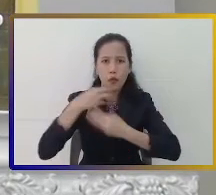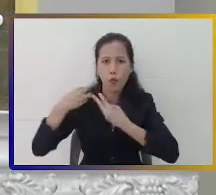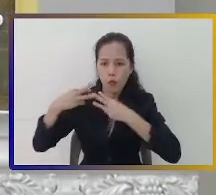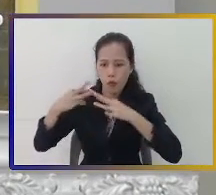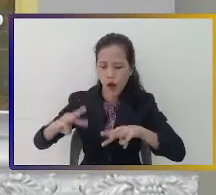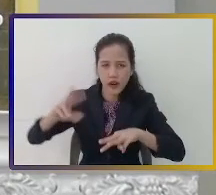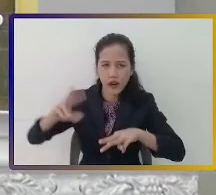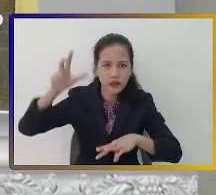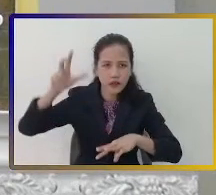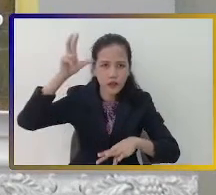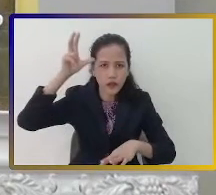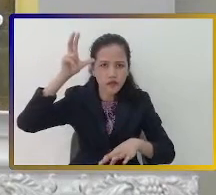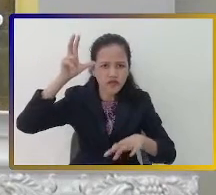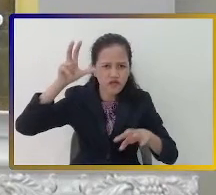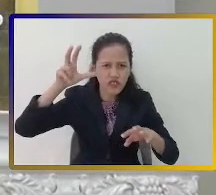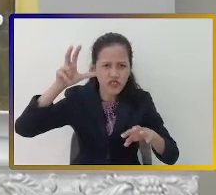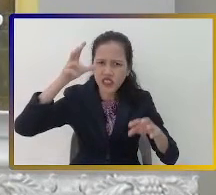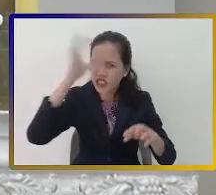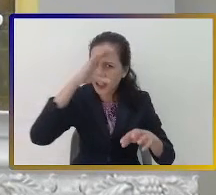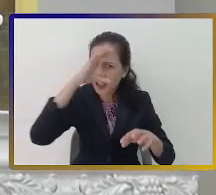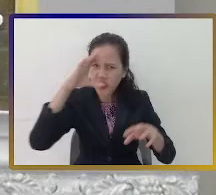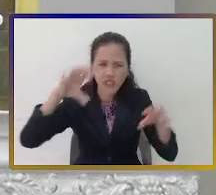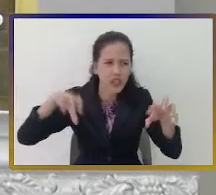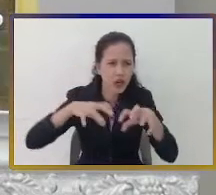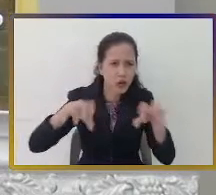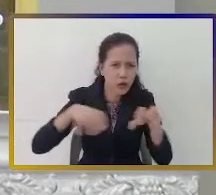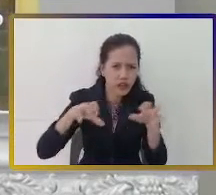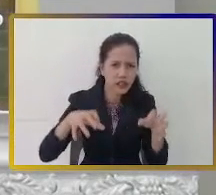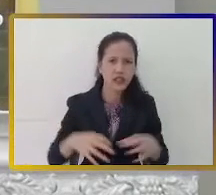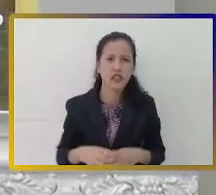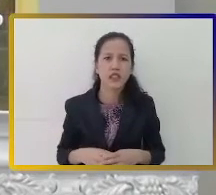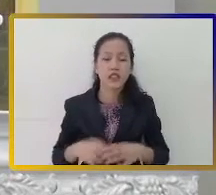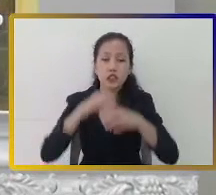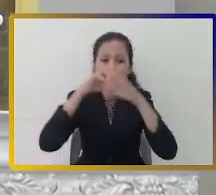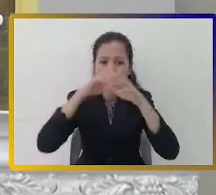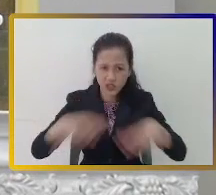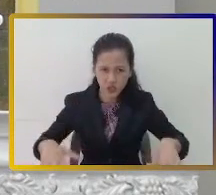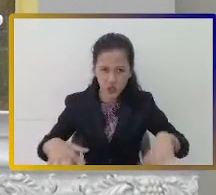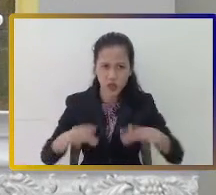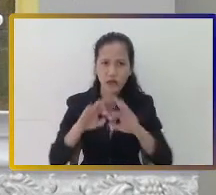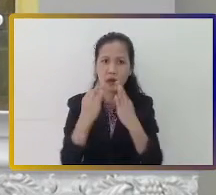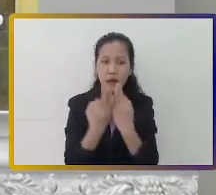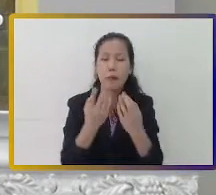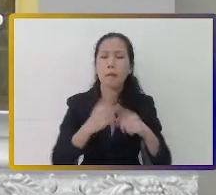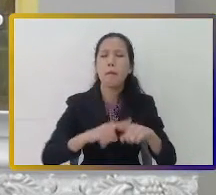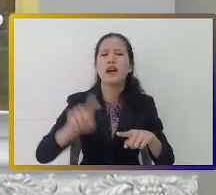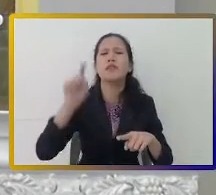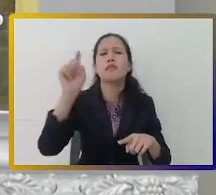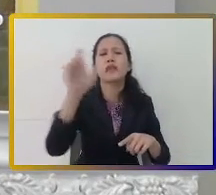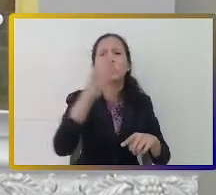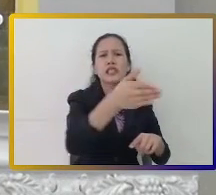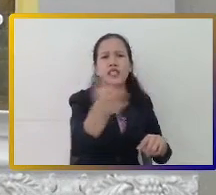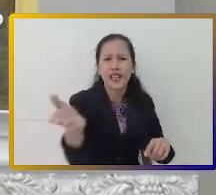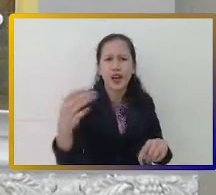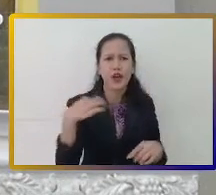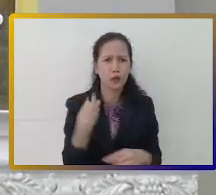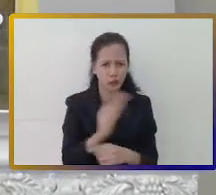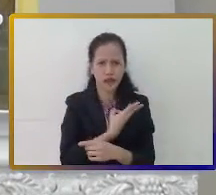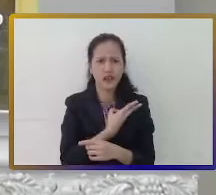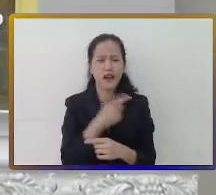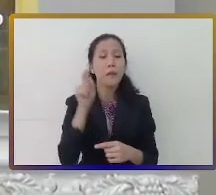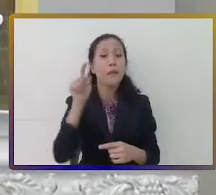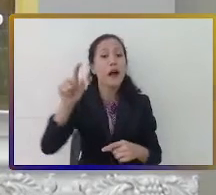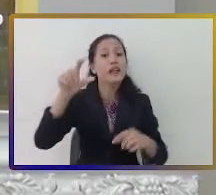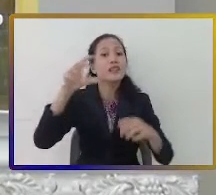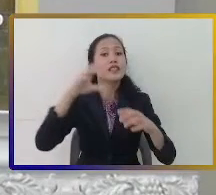family, we should continue to build families. Strong families for the Lord. Huwag tayong manawa. Kayo po